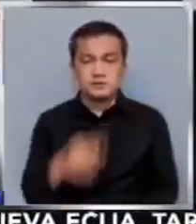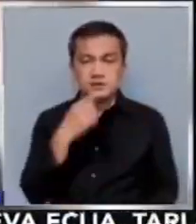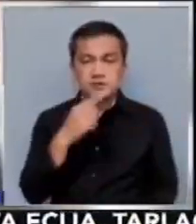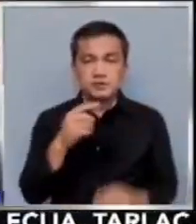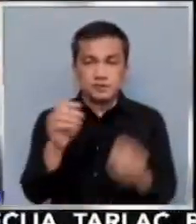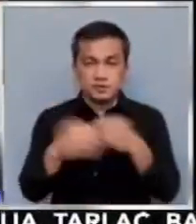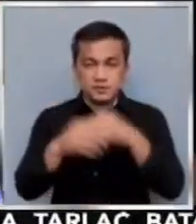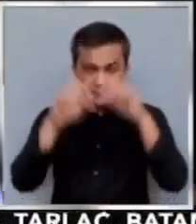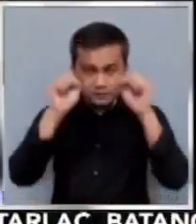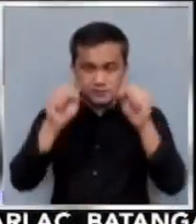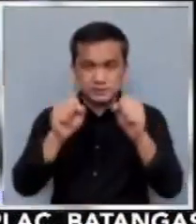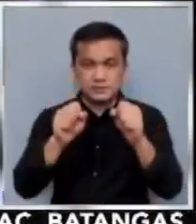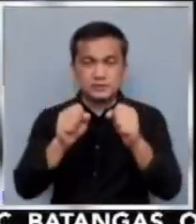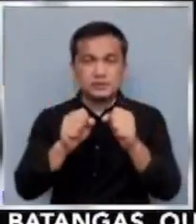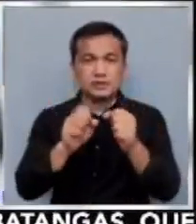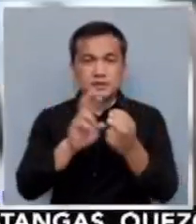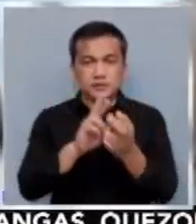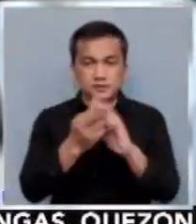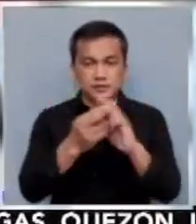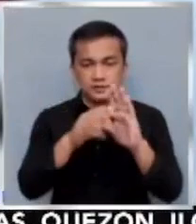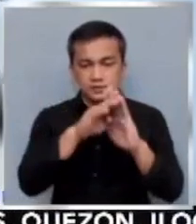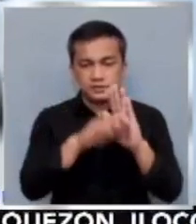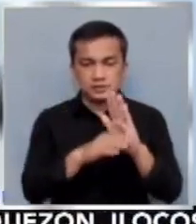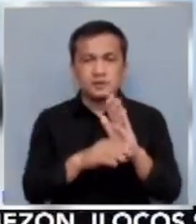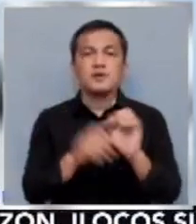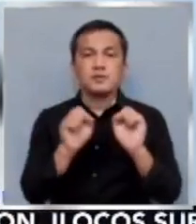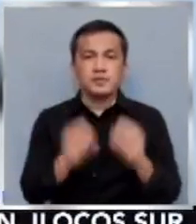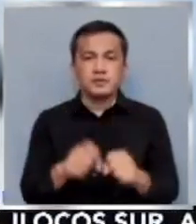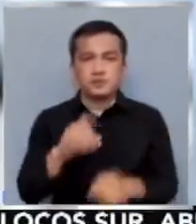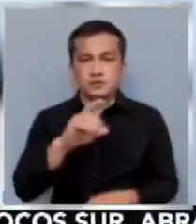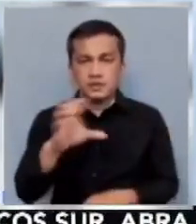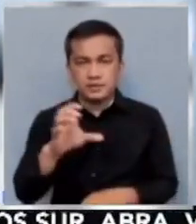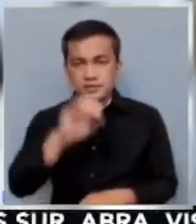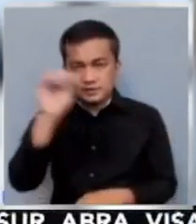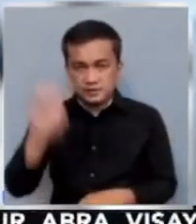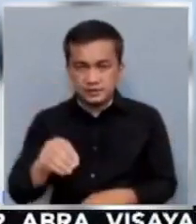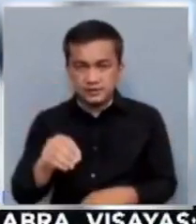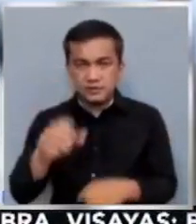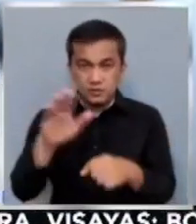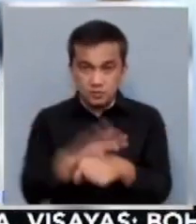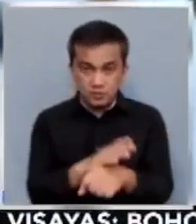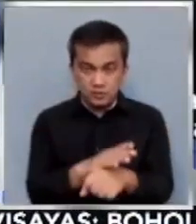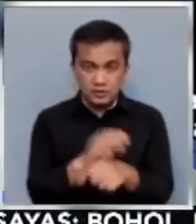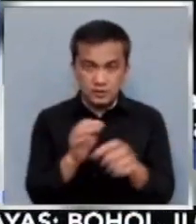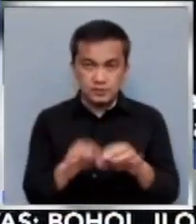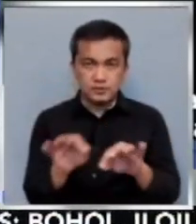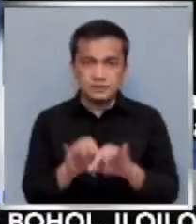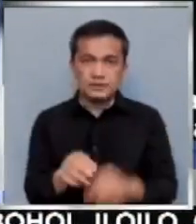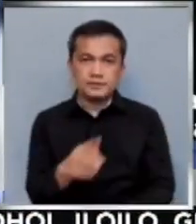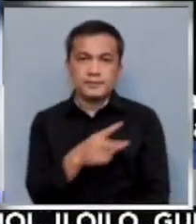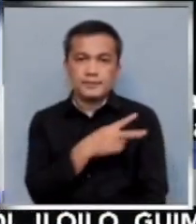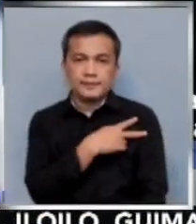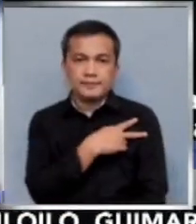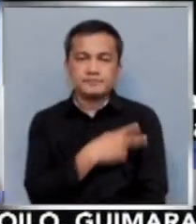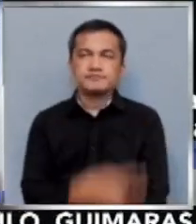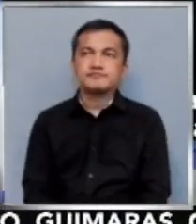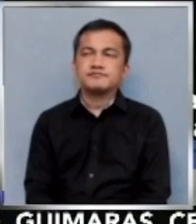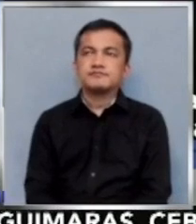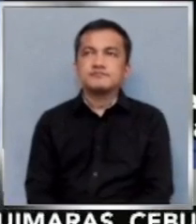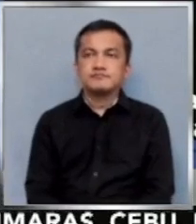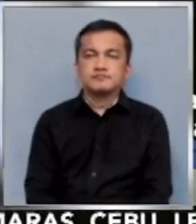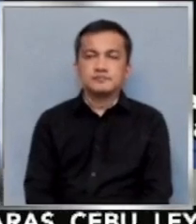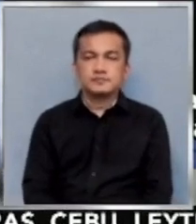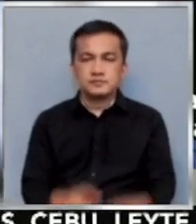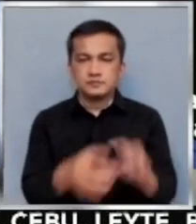guidelines, pwede na ang 100% capacity basta fully vaccinated. Kaugnay nito, pinayagan ng IATF